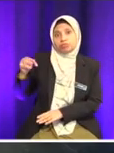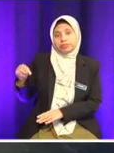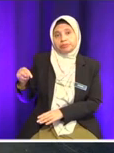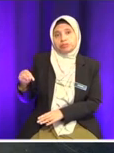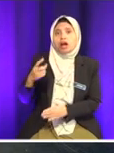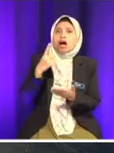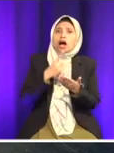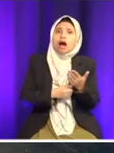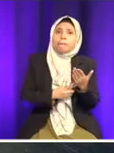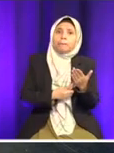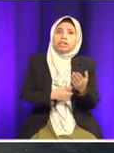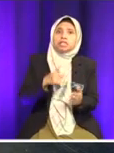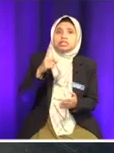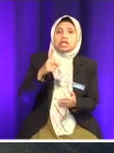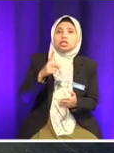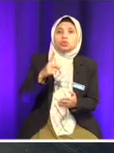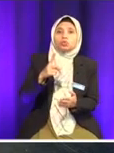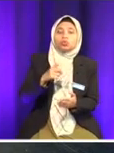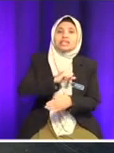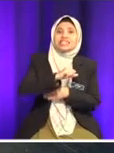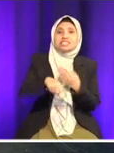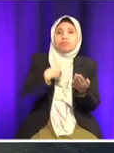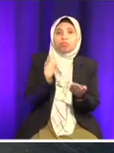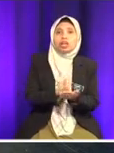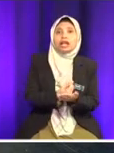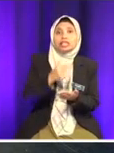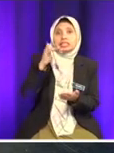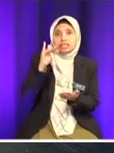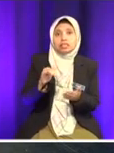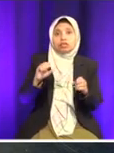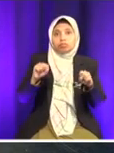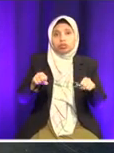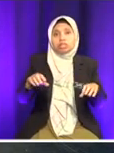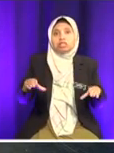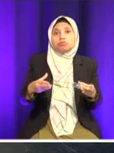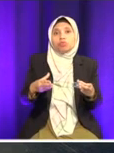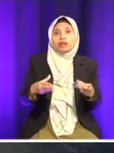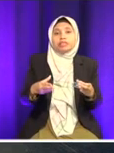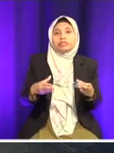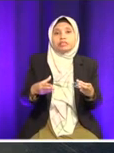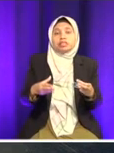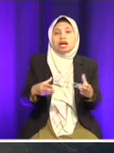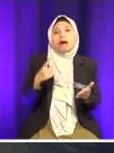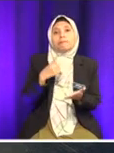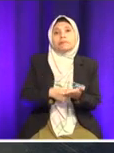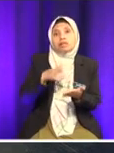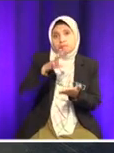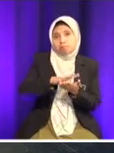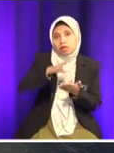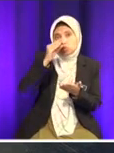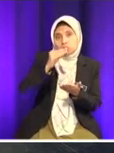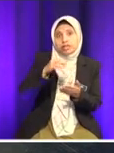apakah satu kesimpulan yang dapat Awak buat daripada activity ini apa yang ada pada